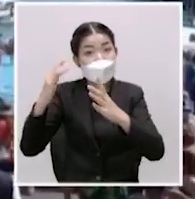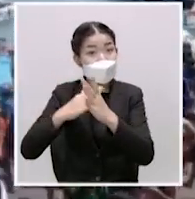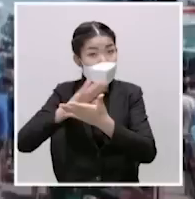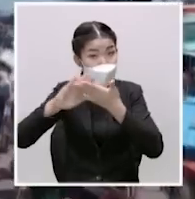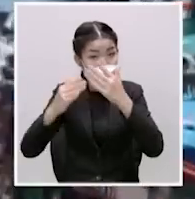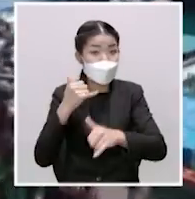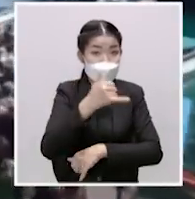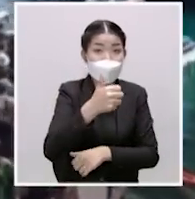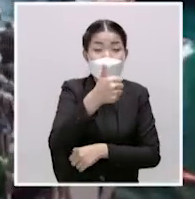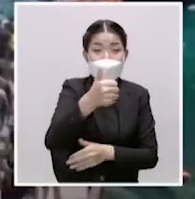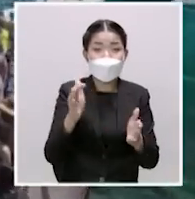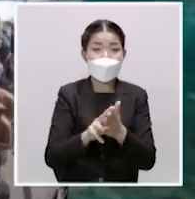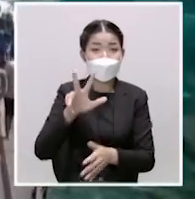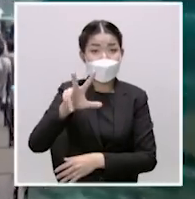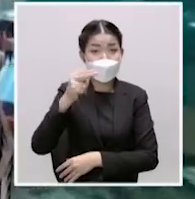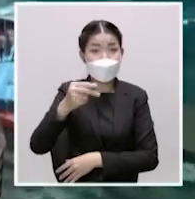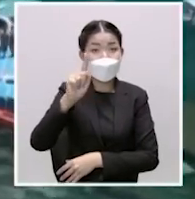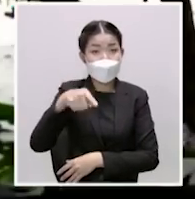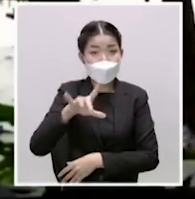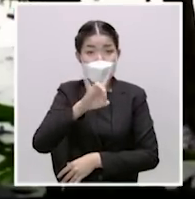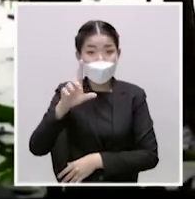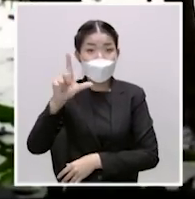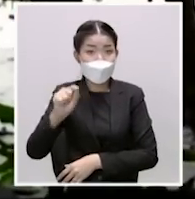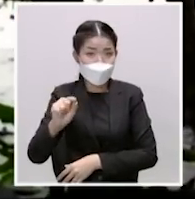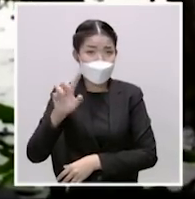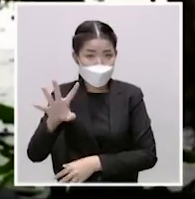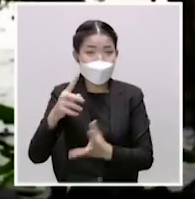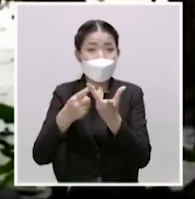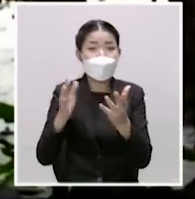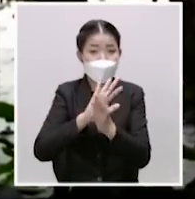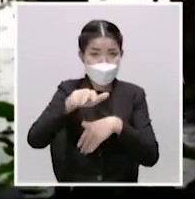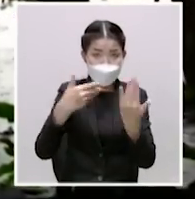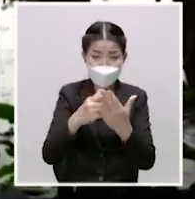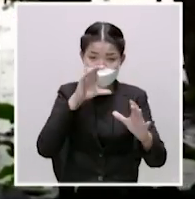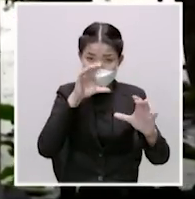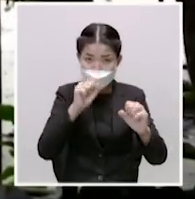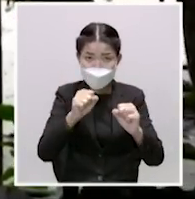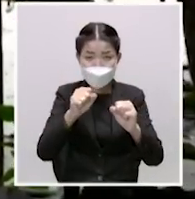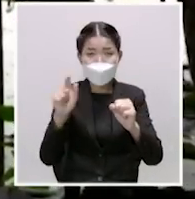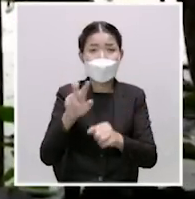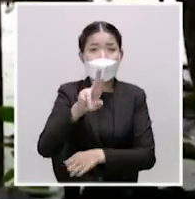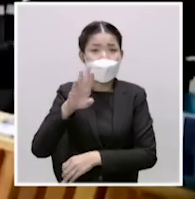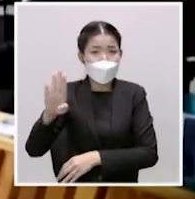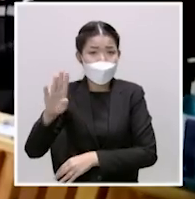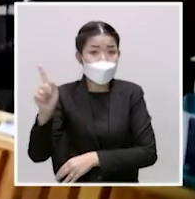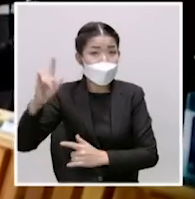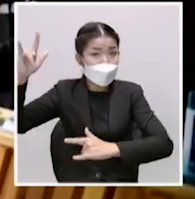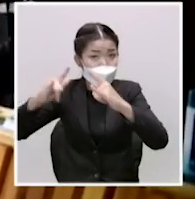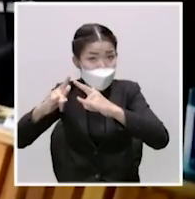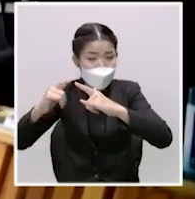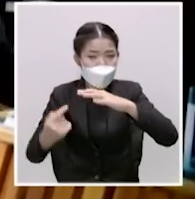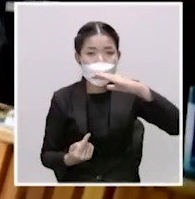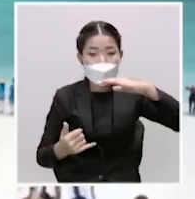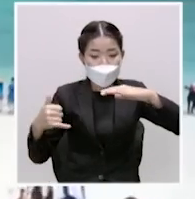อีก 31,824 คนครับโดยรวมๆนะครับก็แสดงให้เห็นว่า Test and Go เนี่ยส่งผลดีมากๆน